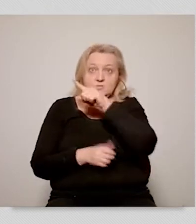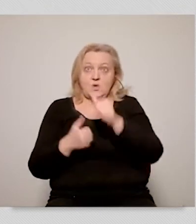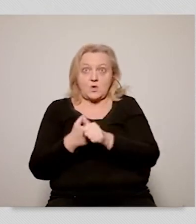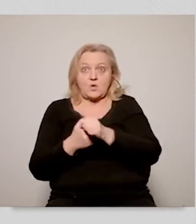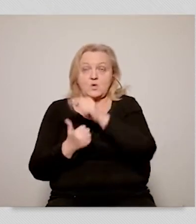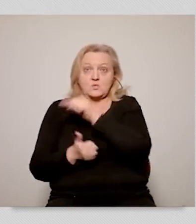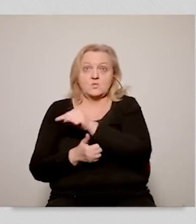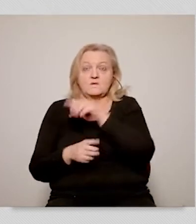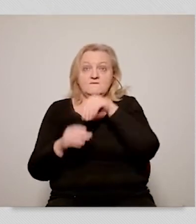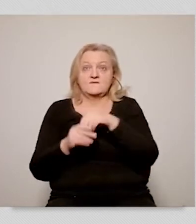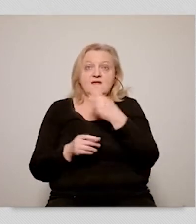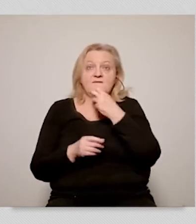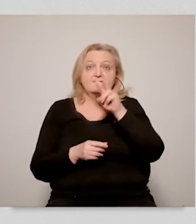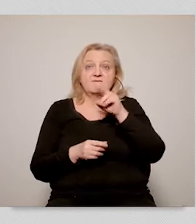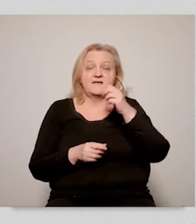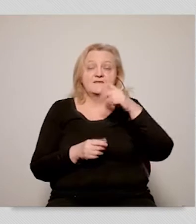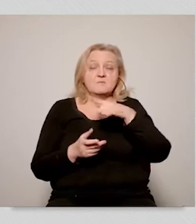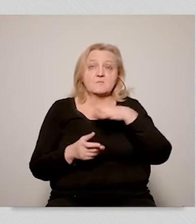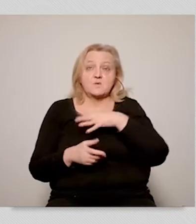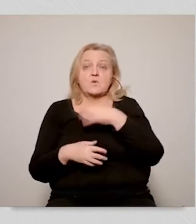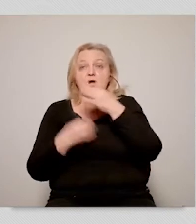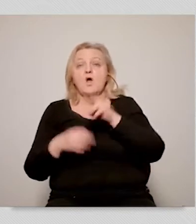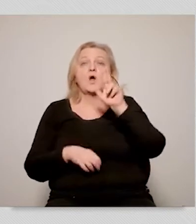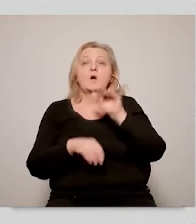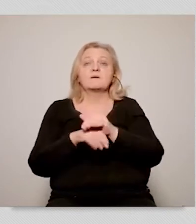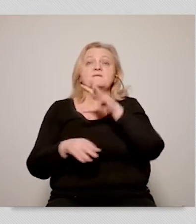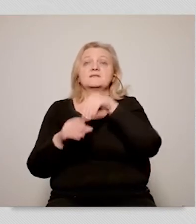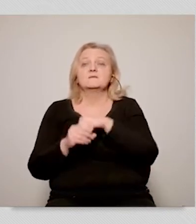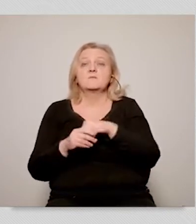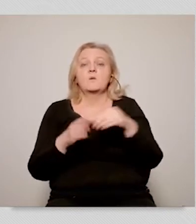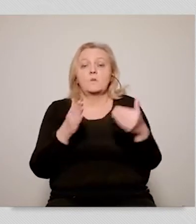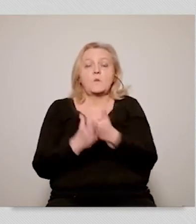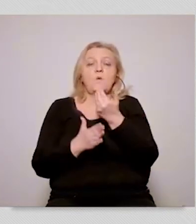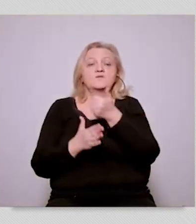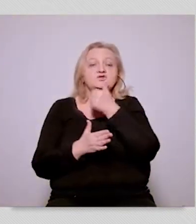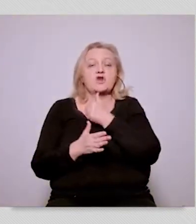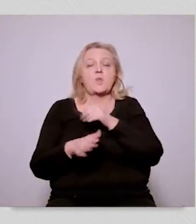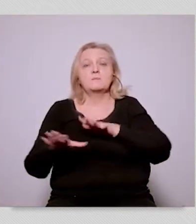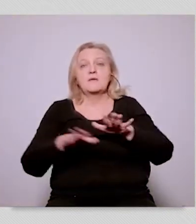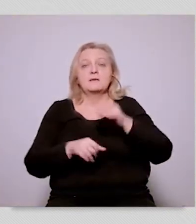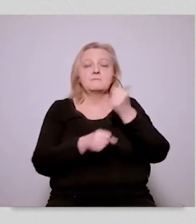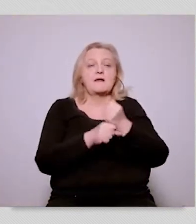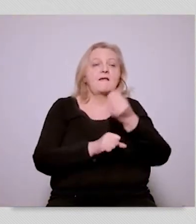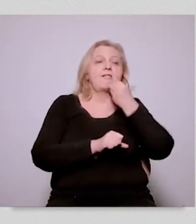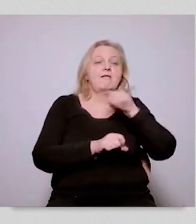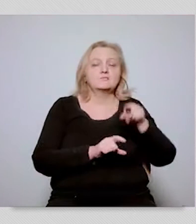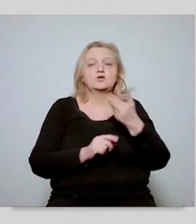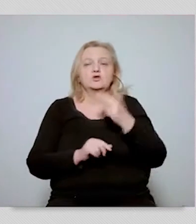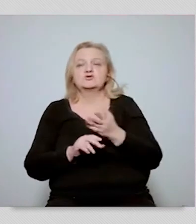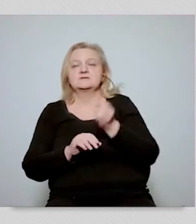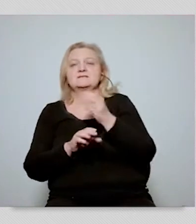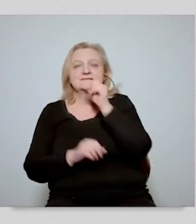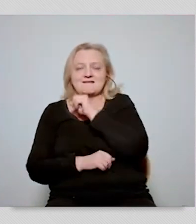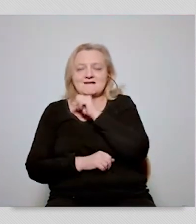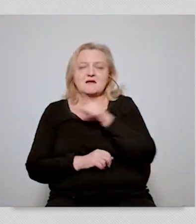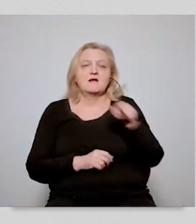w ramach energii wędę podnoszony i obietnica, że te nowe zielone miejsca pracy będą lepsze niż te stare i będzie ich więcej.